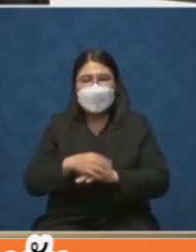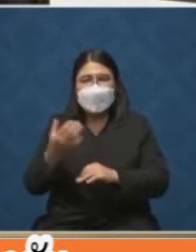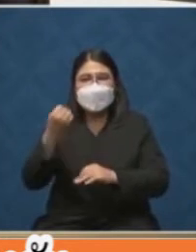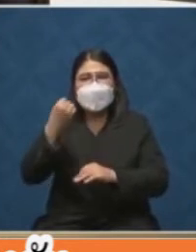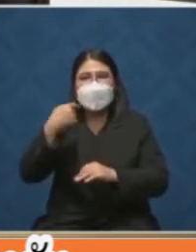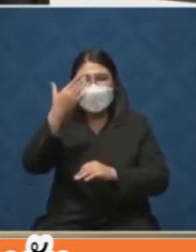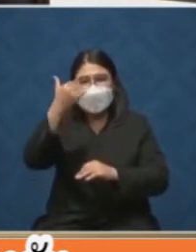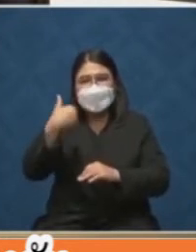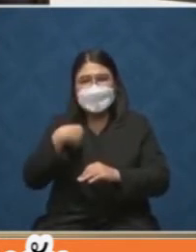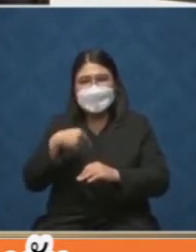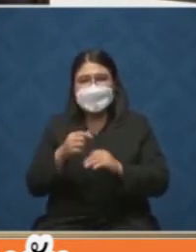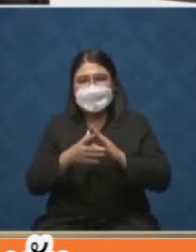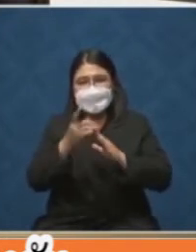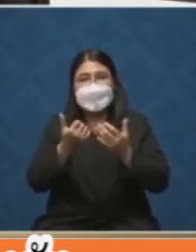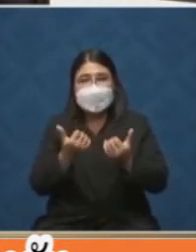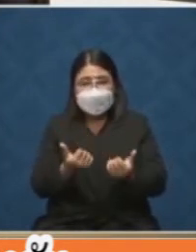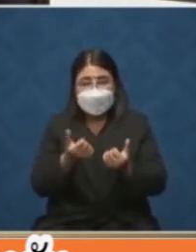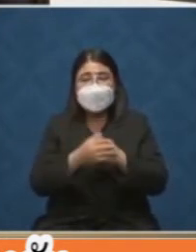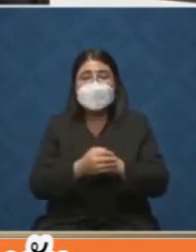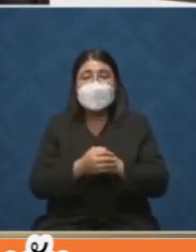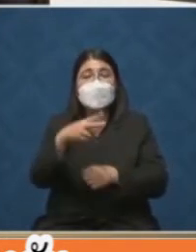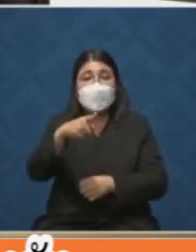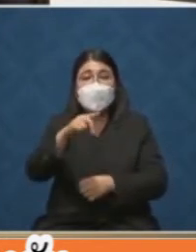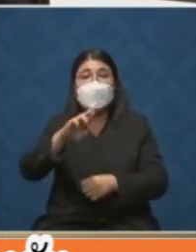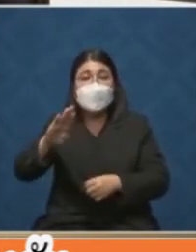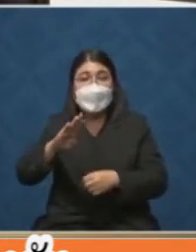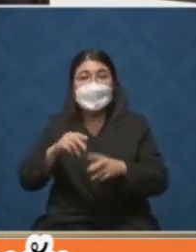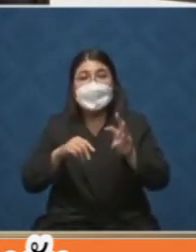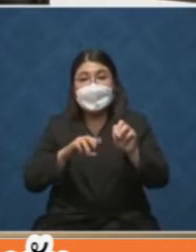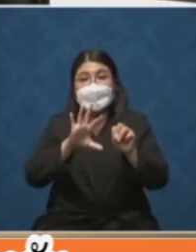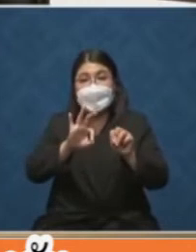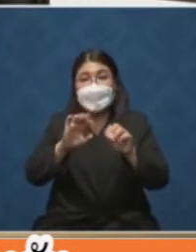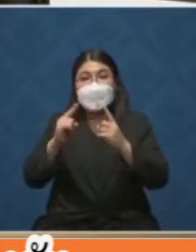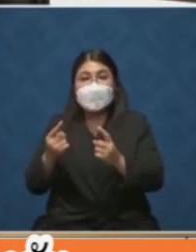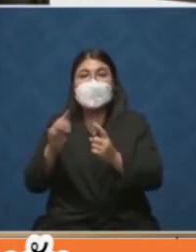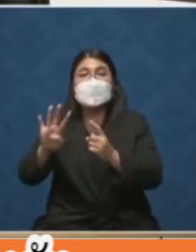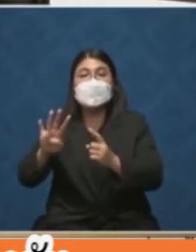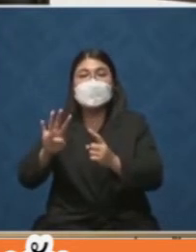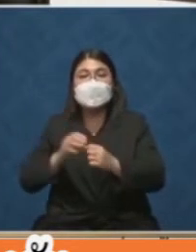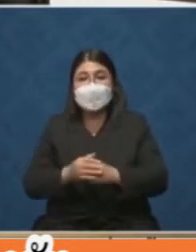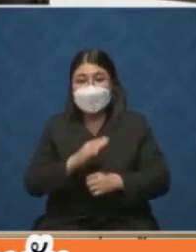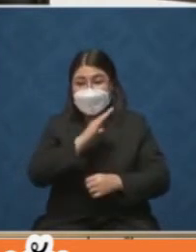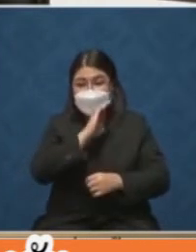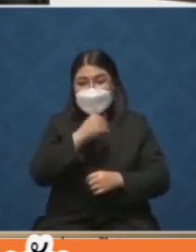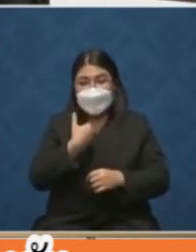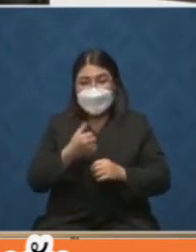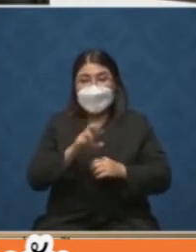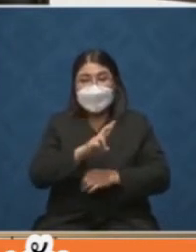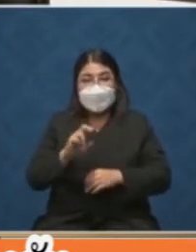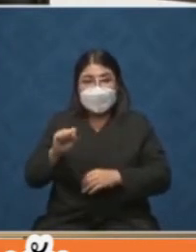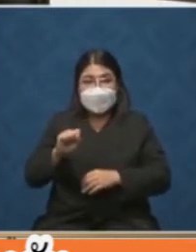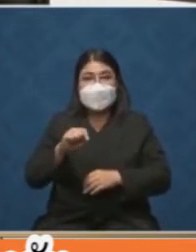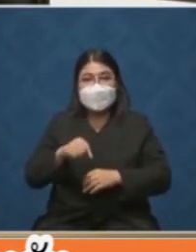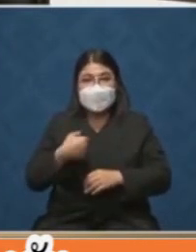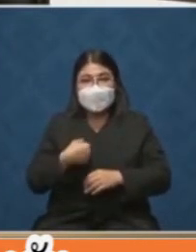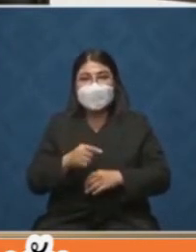ผมขอใช้เวลาสรปยะตินี้ครั ธรทานเพื่อชี้ให้เหนถความสำคัญและก็ความพิเศษในกใช้อำนาจผ่านสพาผแทนรดอและรฐส